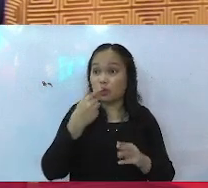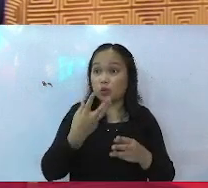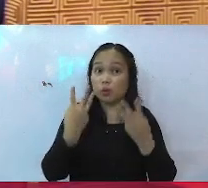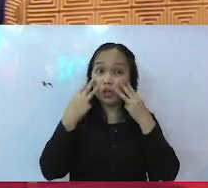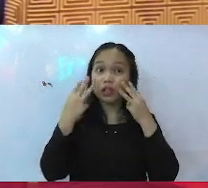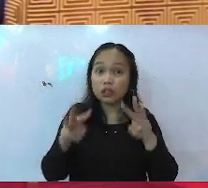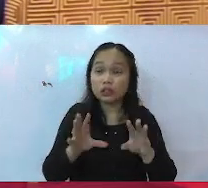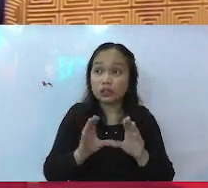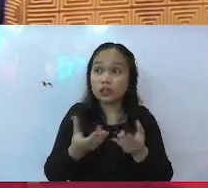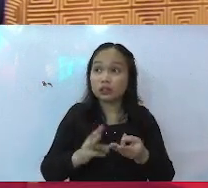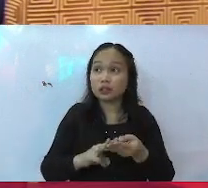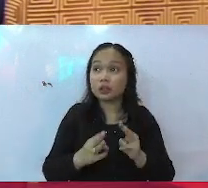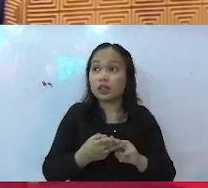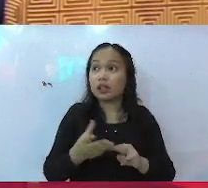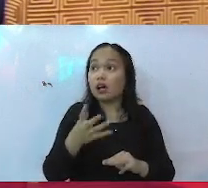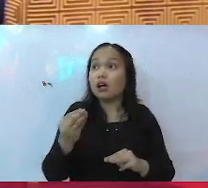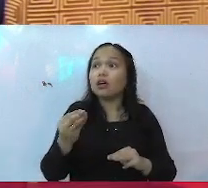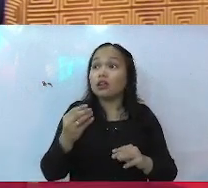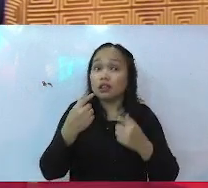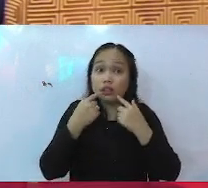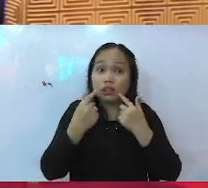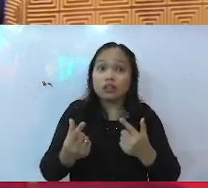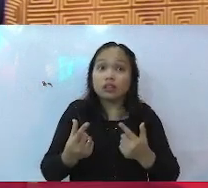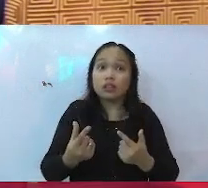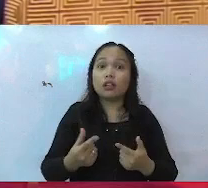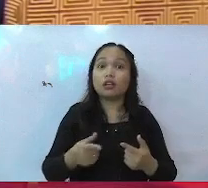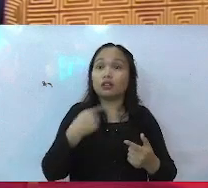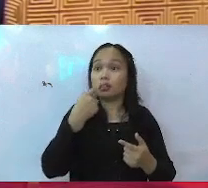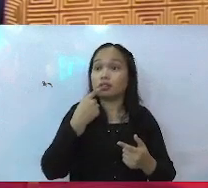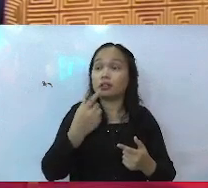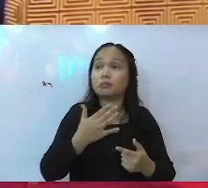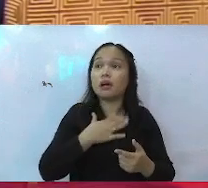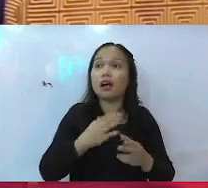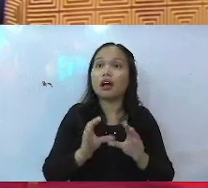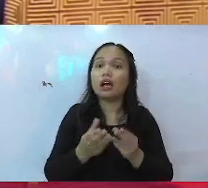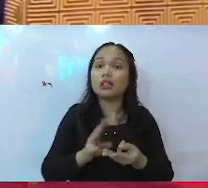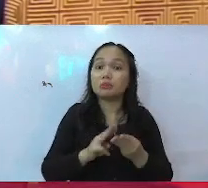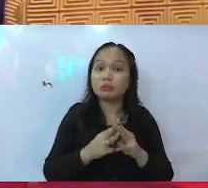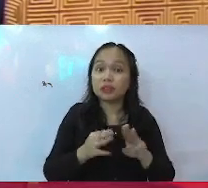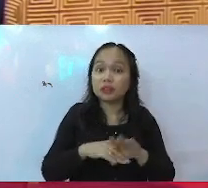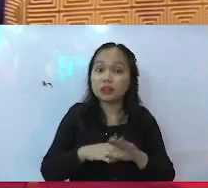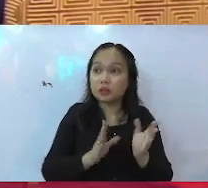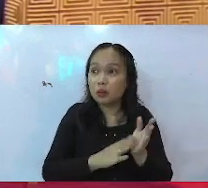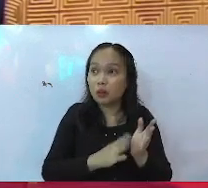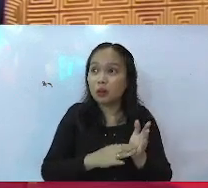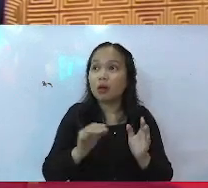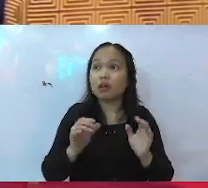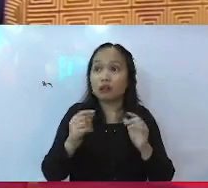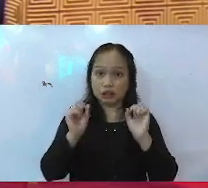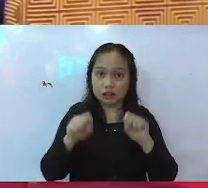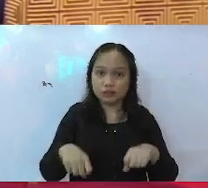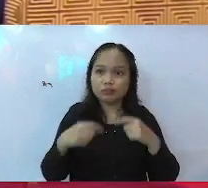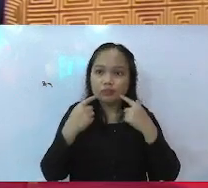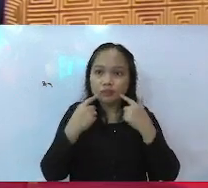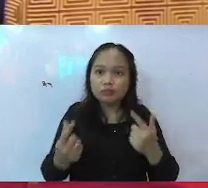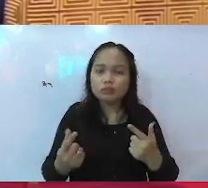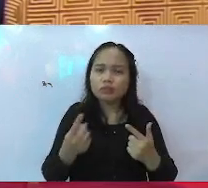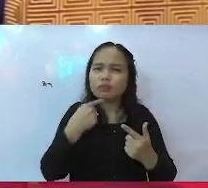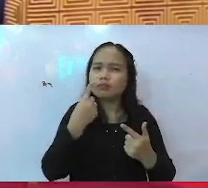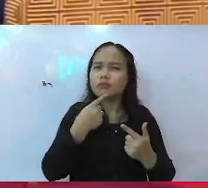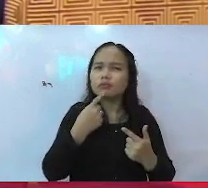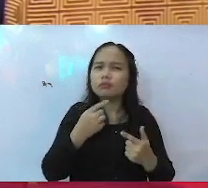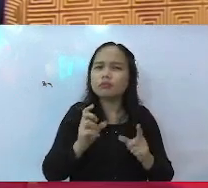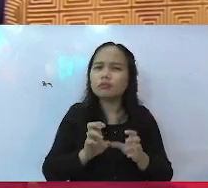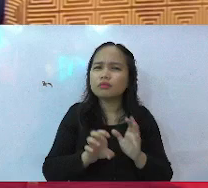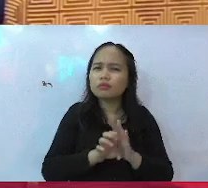pangalan diyan At sabihin niyo paki shoutout po si ganito kaklase ko sa ganito yan pakshi